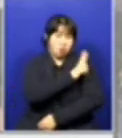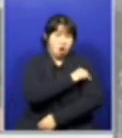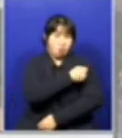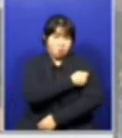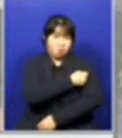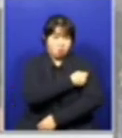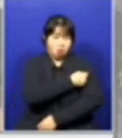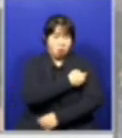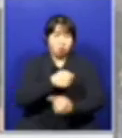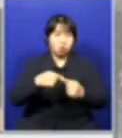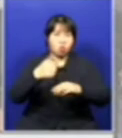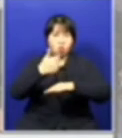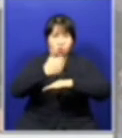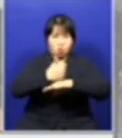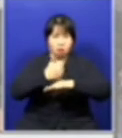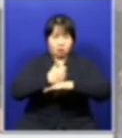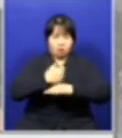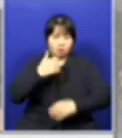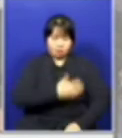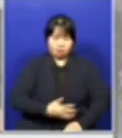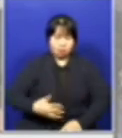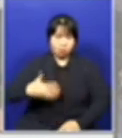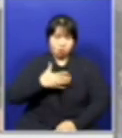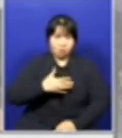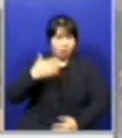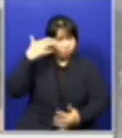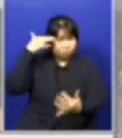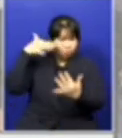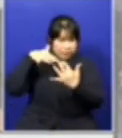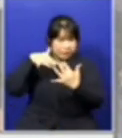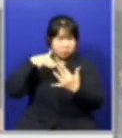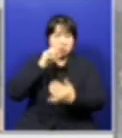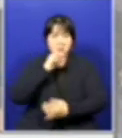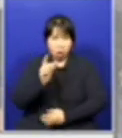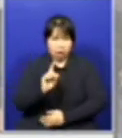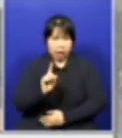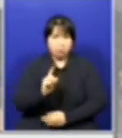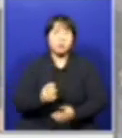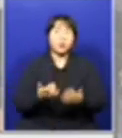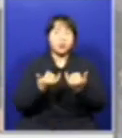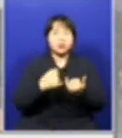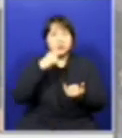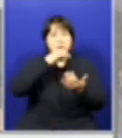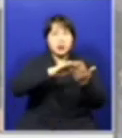จอธิบดีกรมสุขภาพจิตเลยนะบอกว่าประเทศไทยวันนี้เ